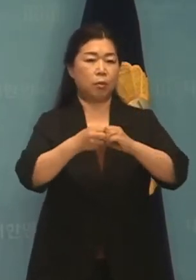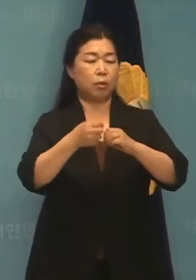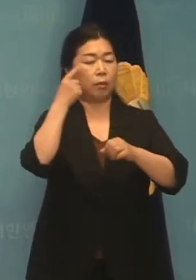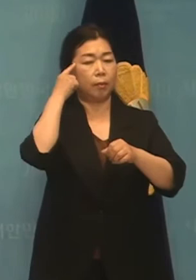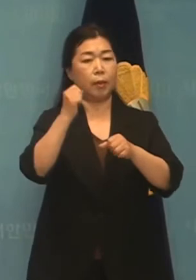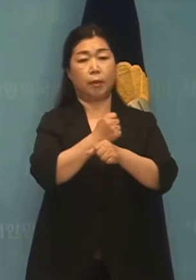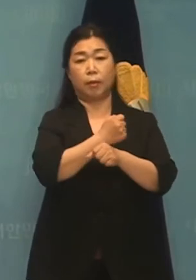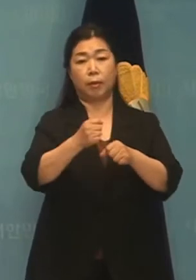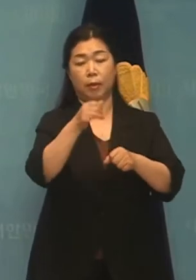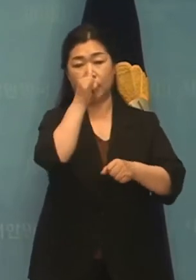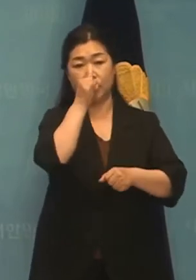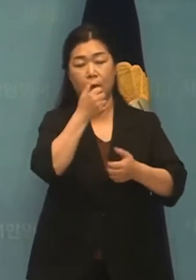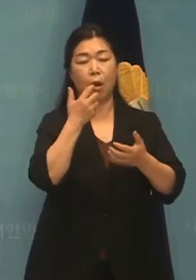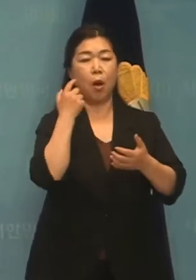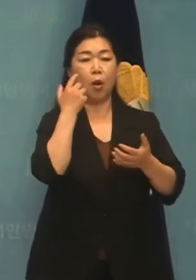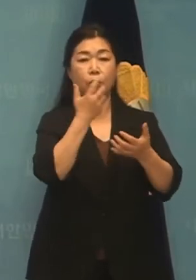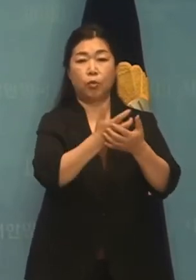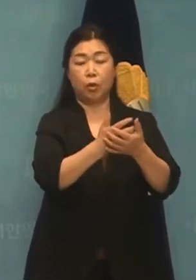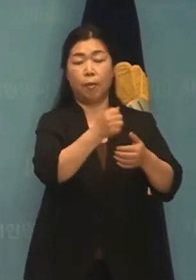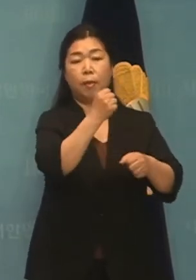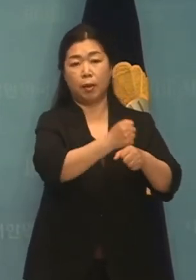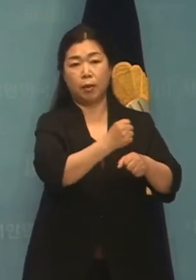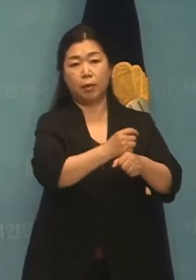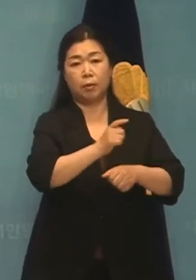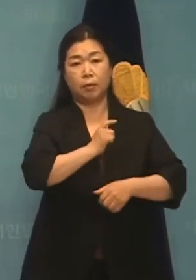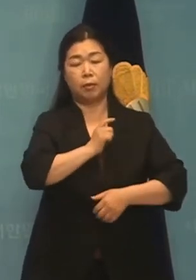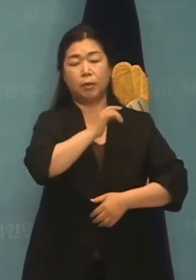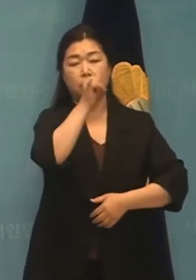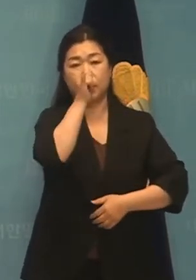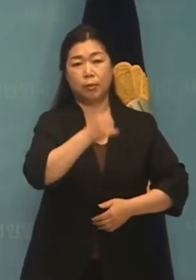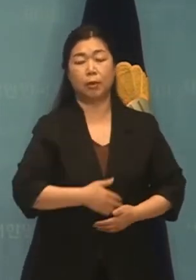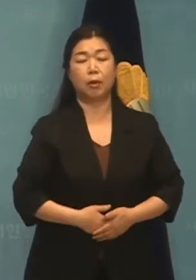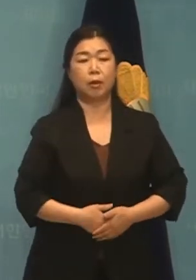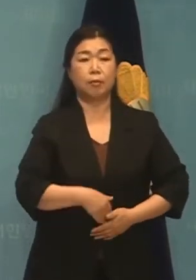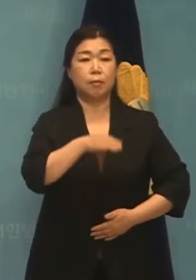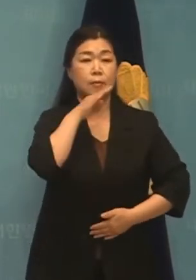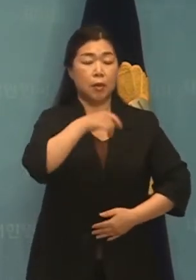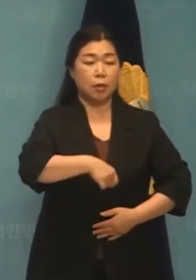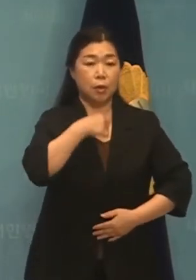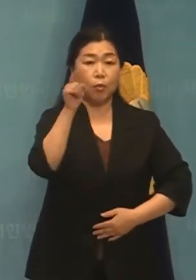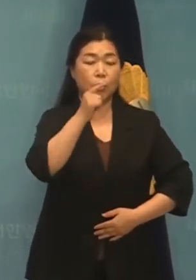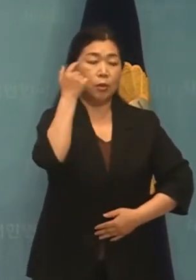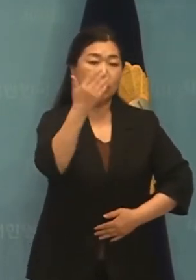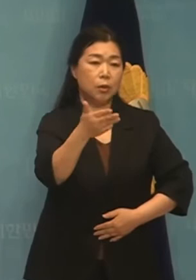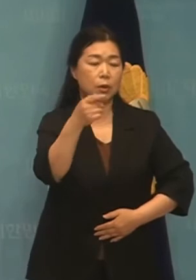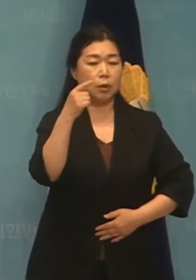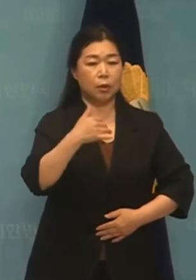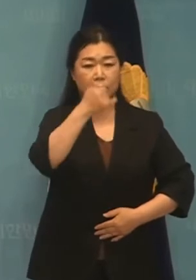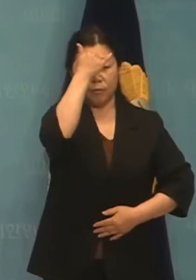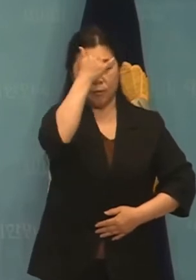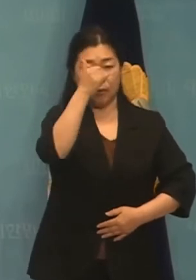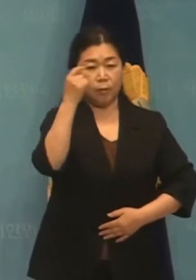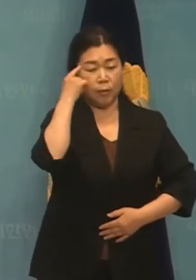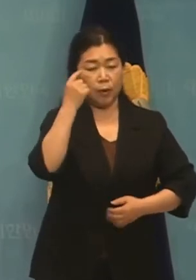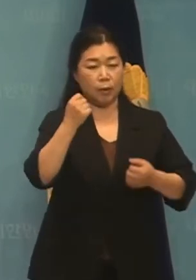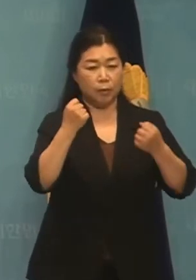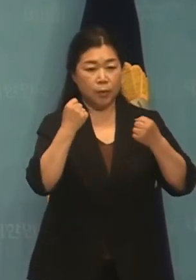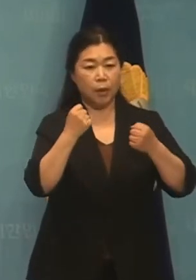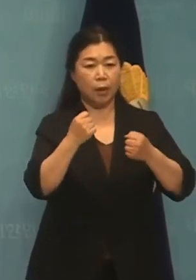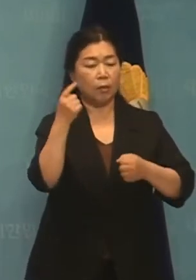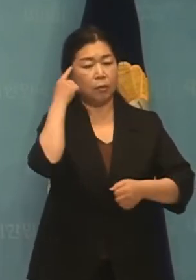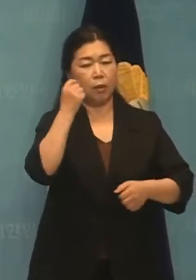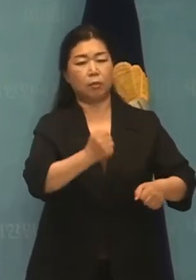의혹까지 받고 있습니다. 무엇이 진실이든 이들의 기강행위로 인해 국민